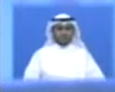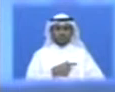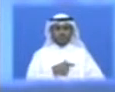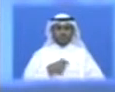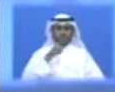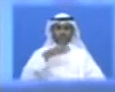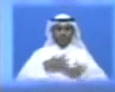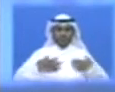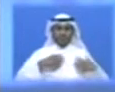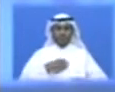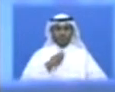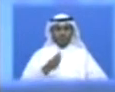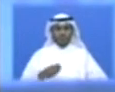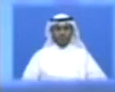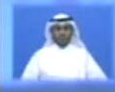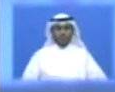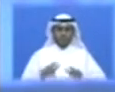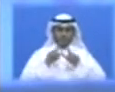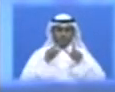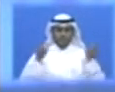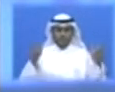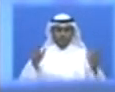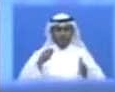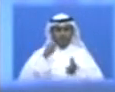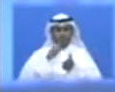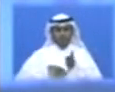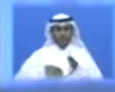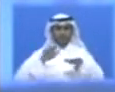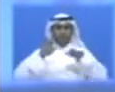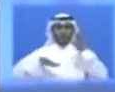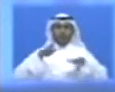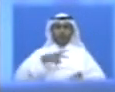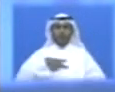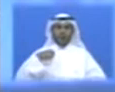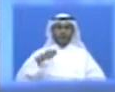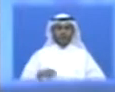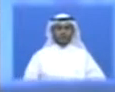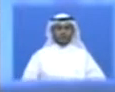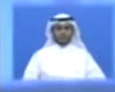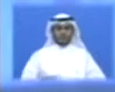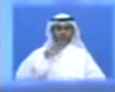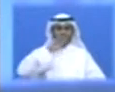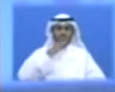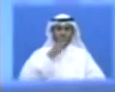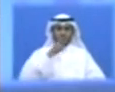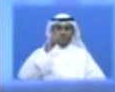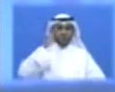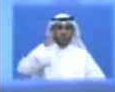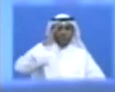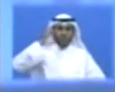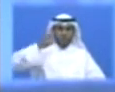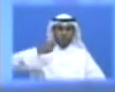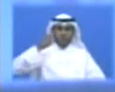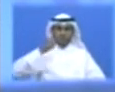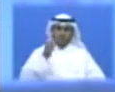بسم الله الرحمن الرحيم. بيان صادر عن وزارة العدل. الحمد لله رب العالمين، والصلاة والسلام على